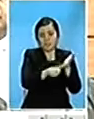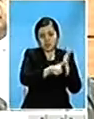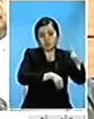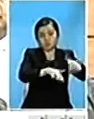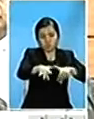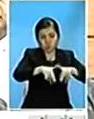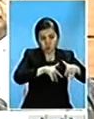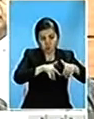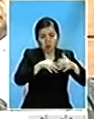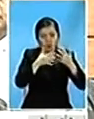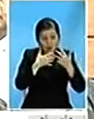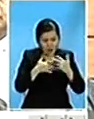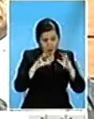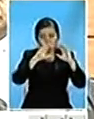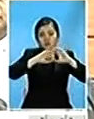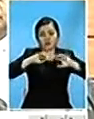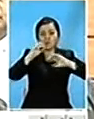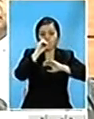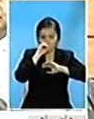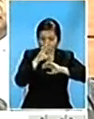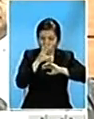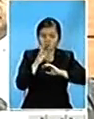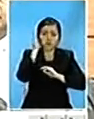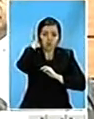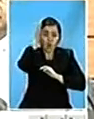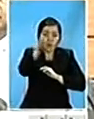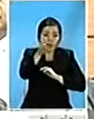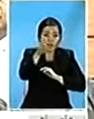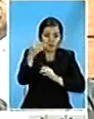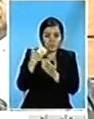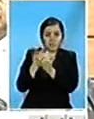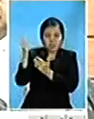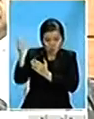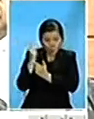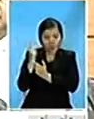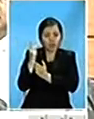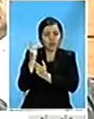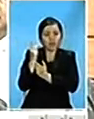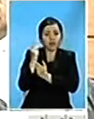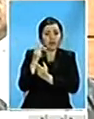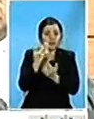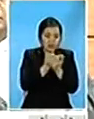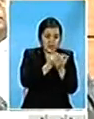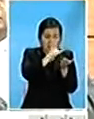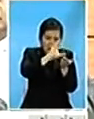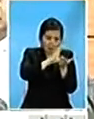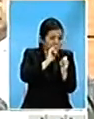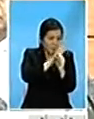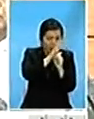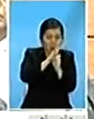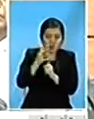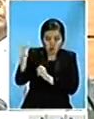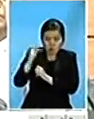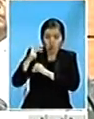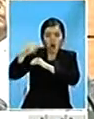รัฐบาลกำลังพูดถึงว่าในอนาคตเนี่ยอาจจะต้องกู้ยืมนอกงบประมาณอีกเป็นเงิน 1.6 ถึง2ล้านกว่าล้านบ